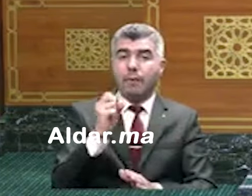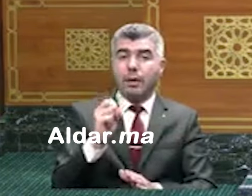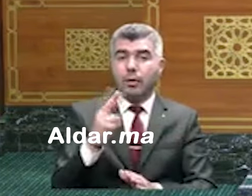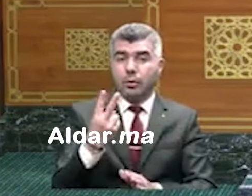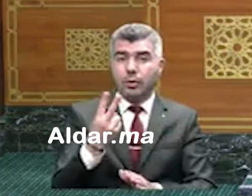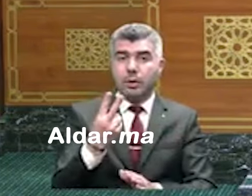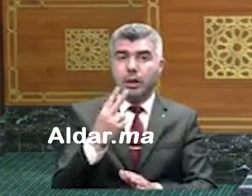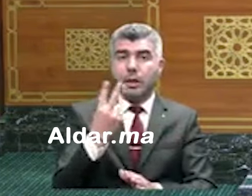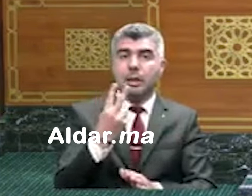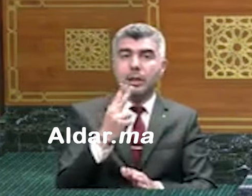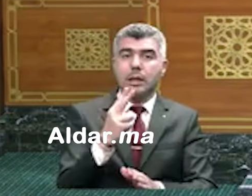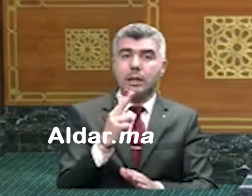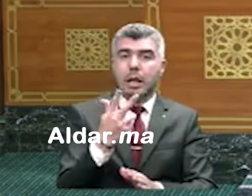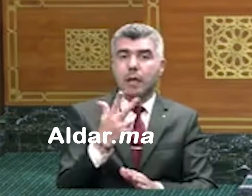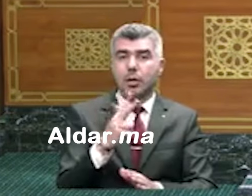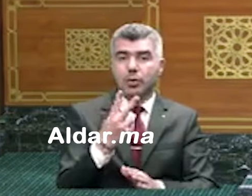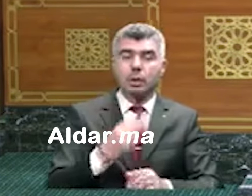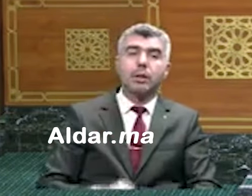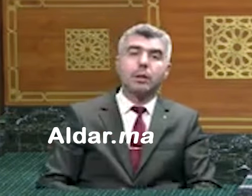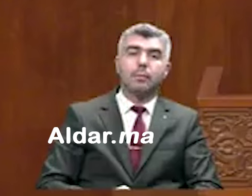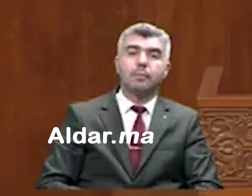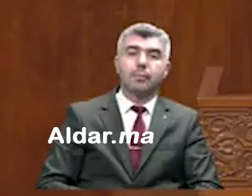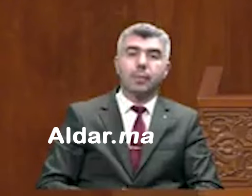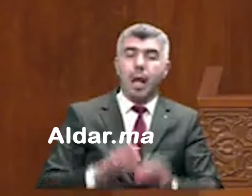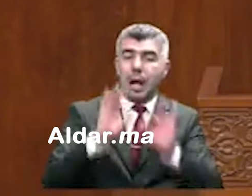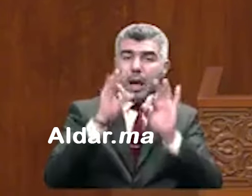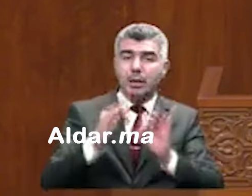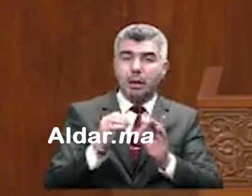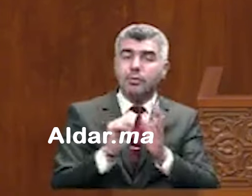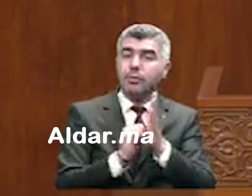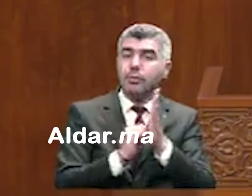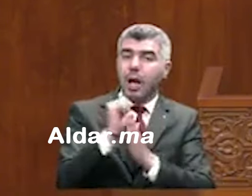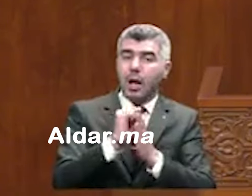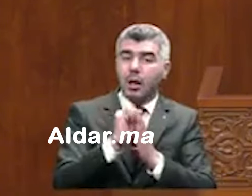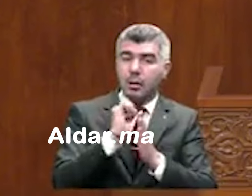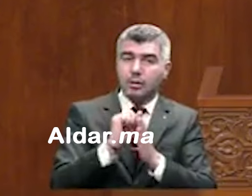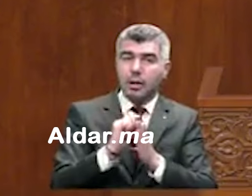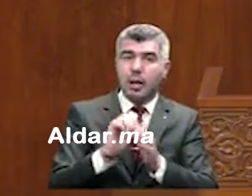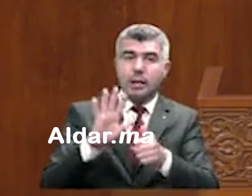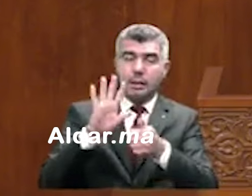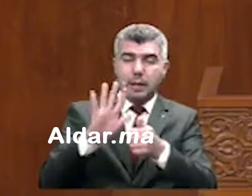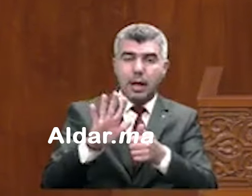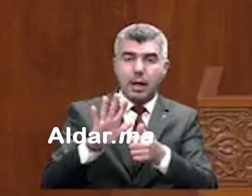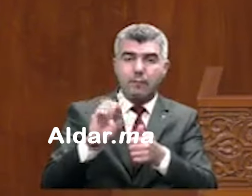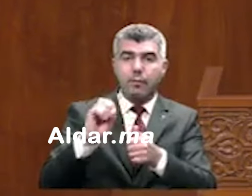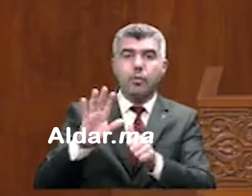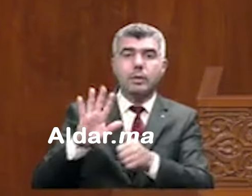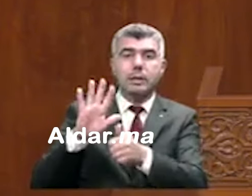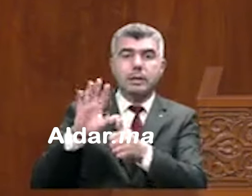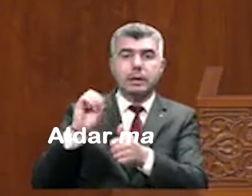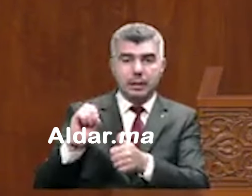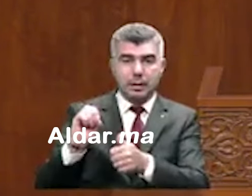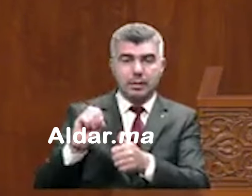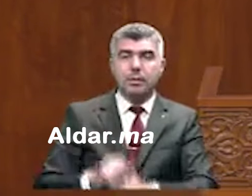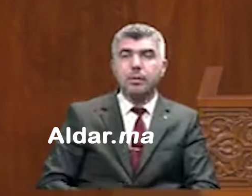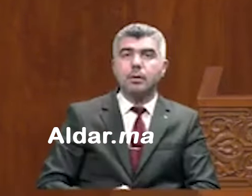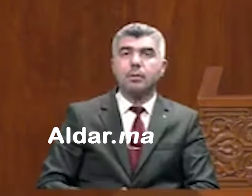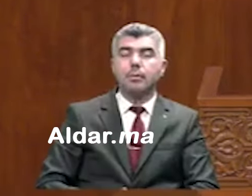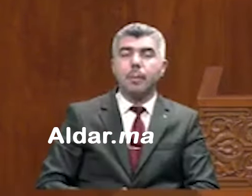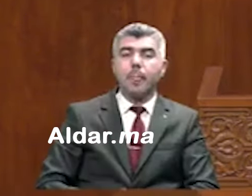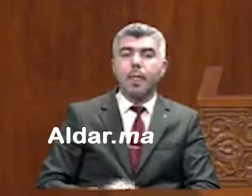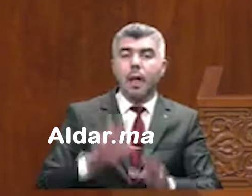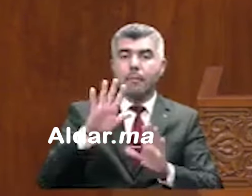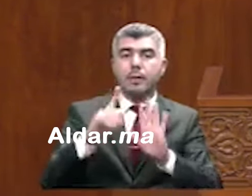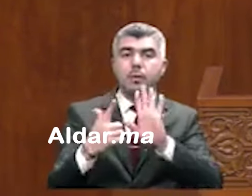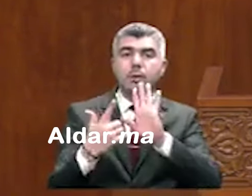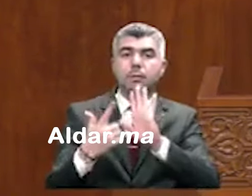23 وقد بلغ عدد الناجحين برسم نفس الموسم 660 سجينا بنسبه تناهز